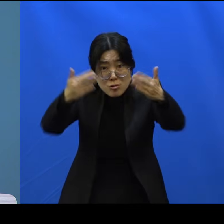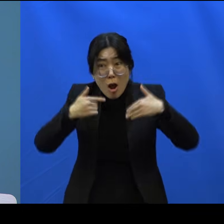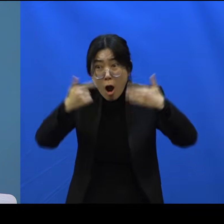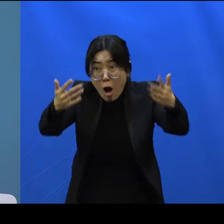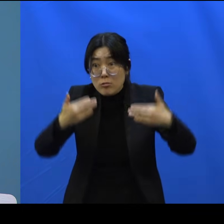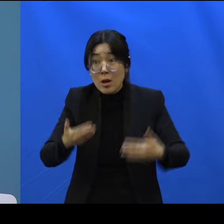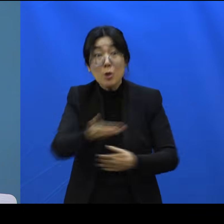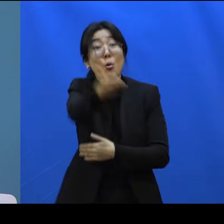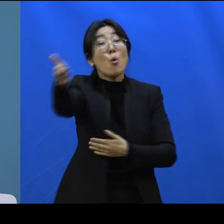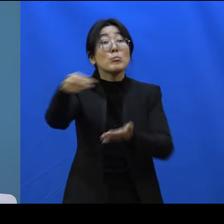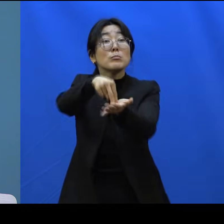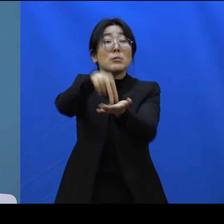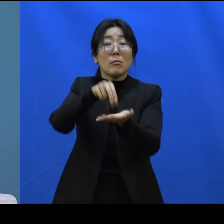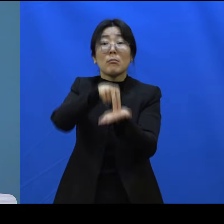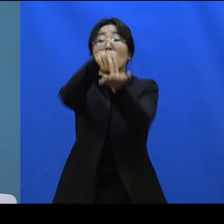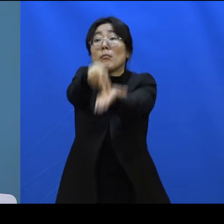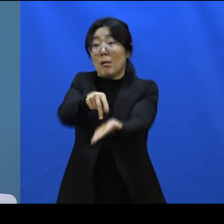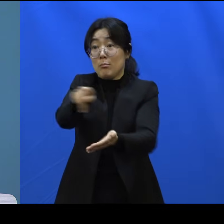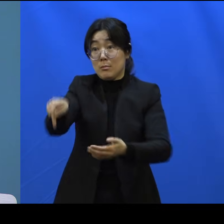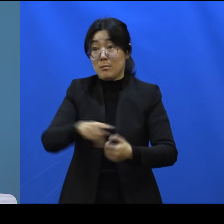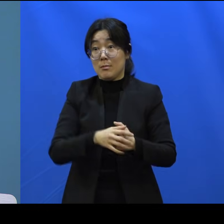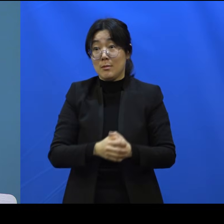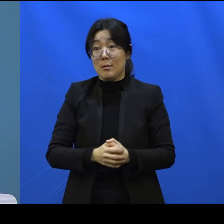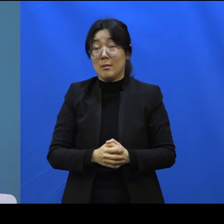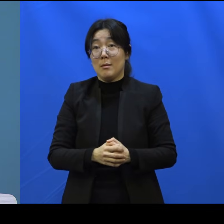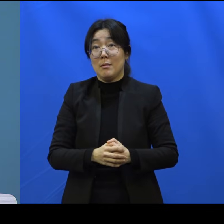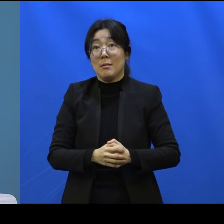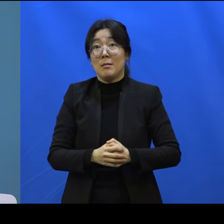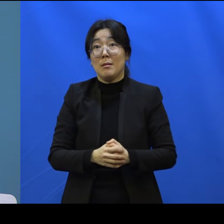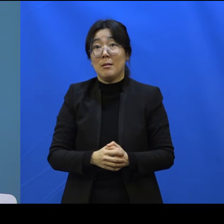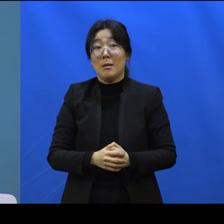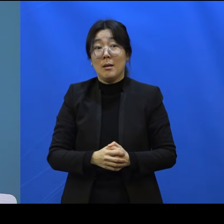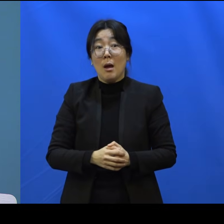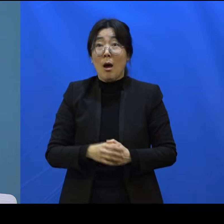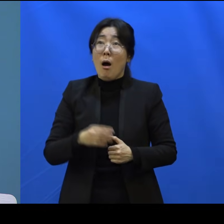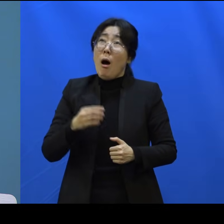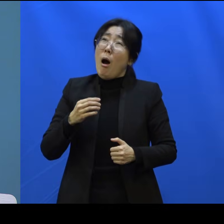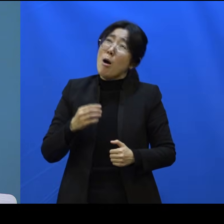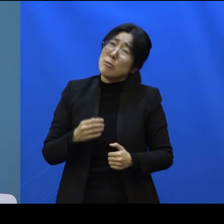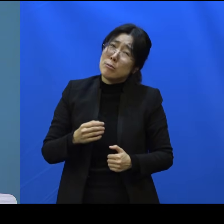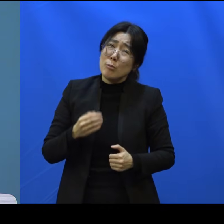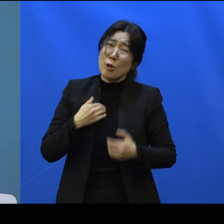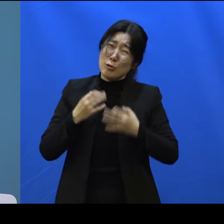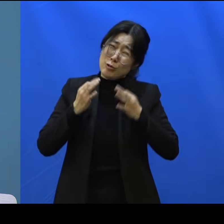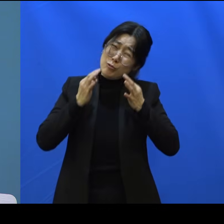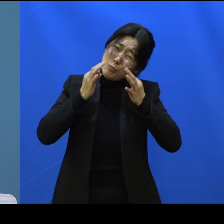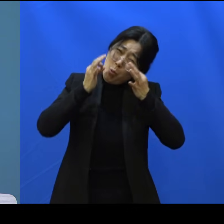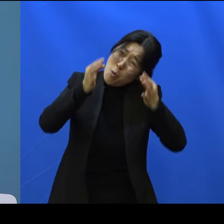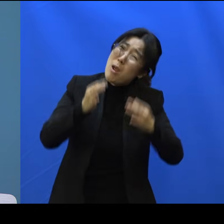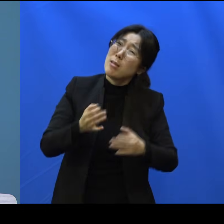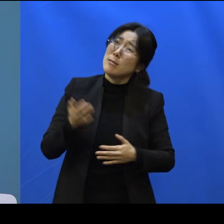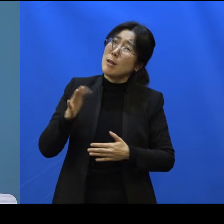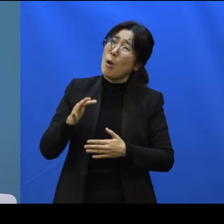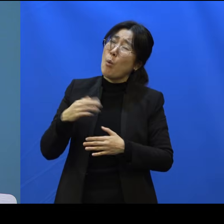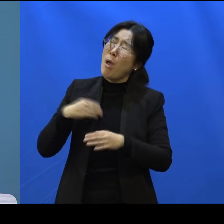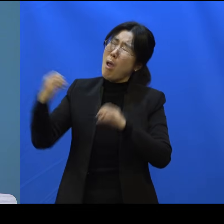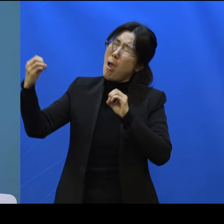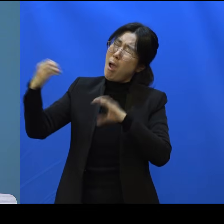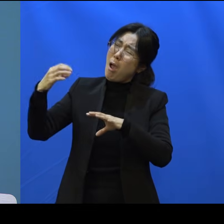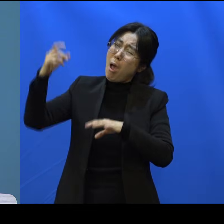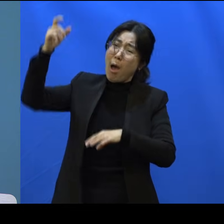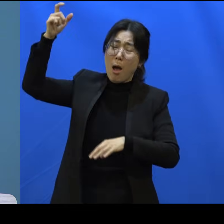우리도 그럴 거 아니에요, 여러분. 진짜 들어줄 만한데 안 들어주시는 거예요. 근데